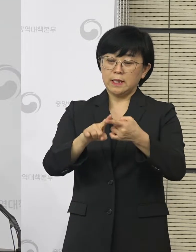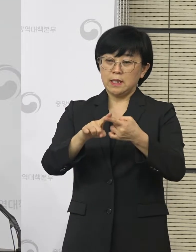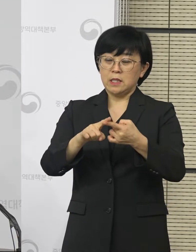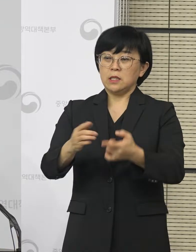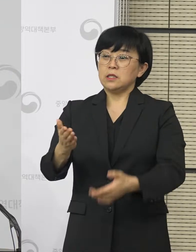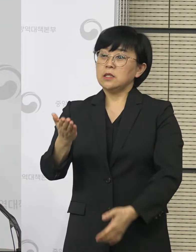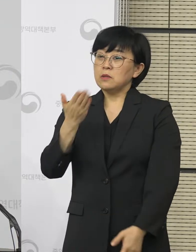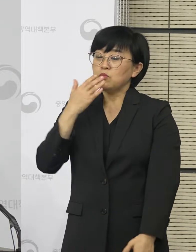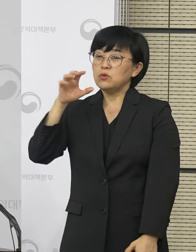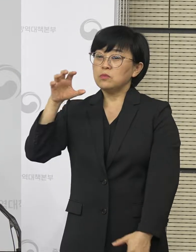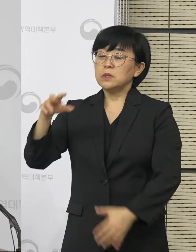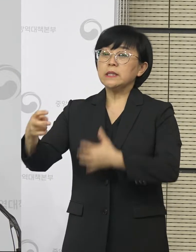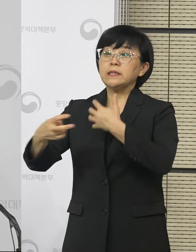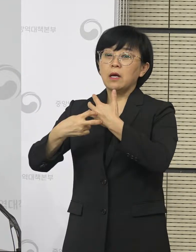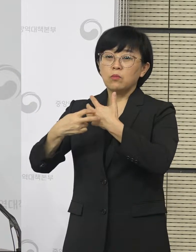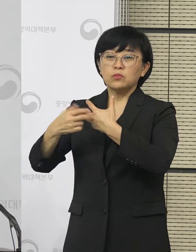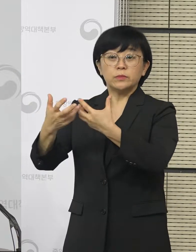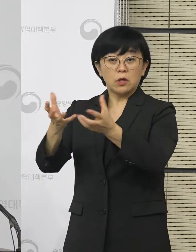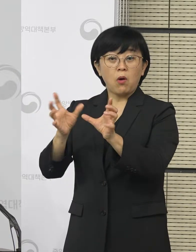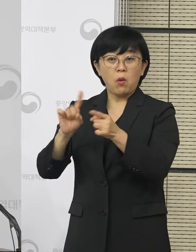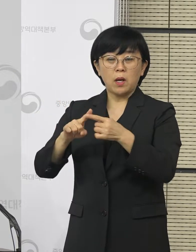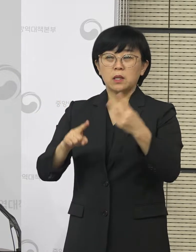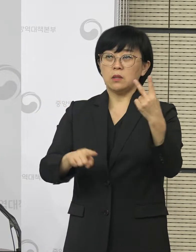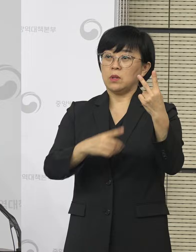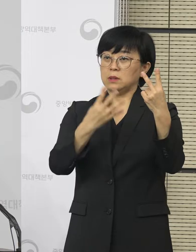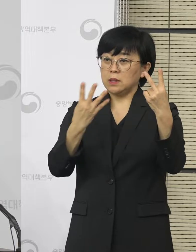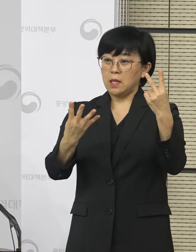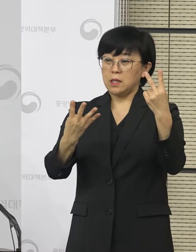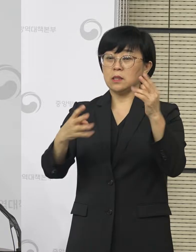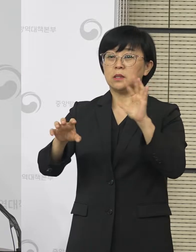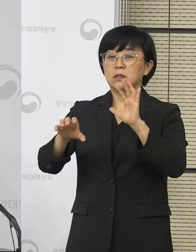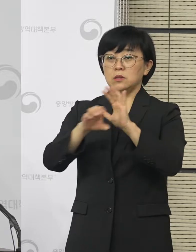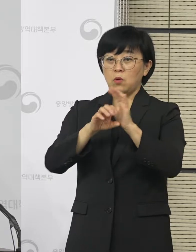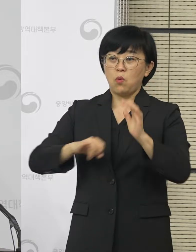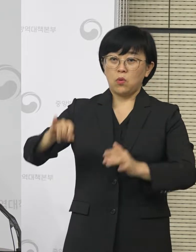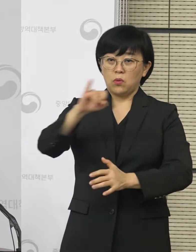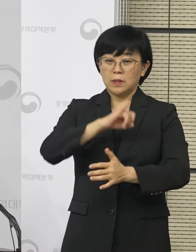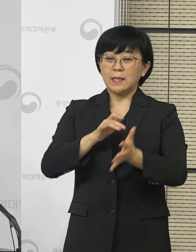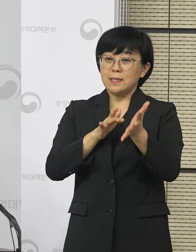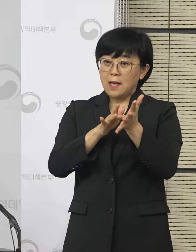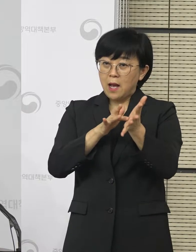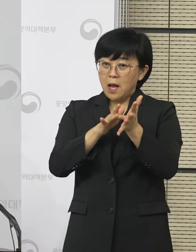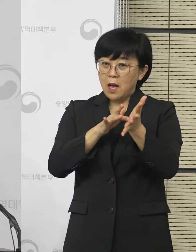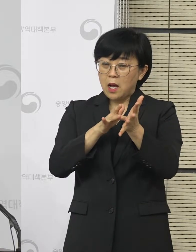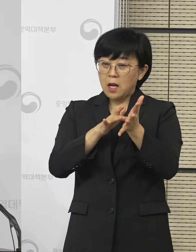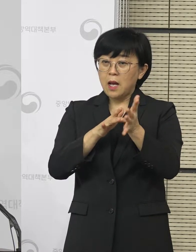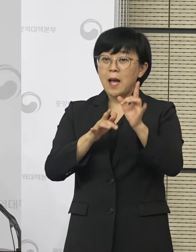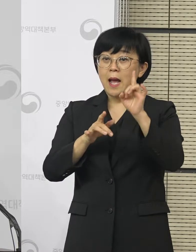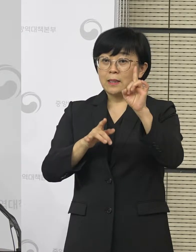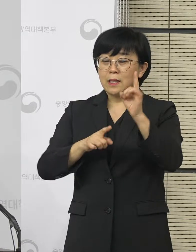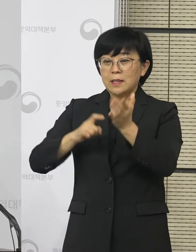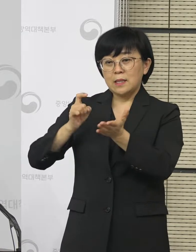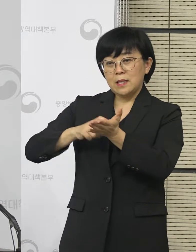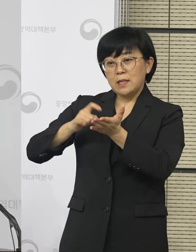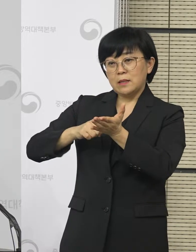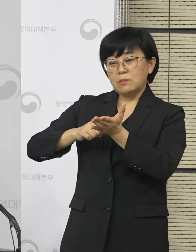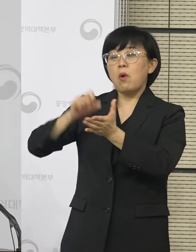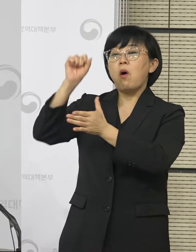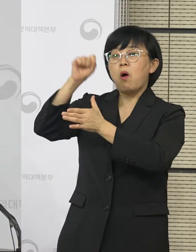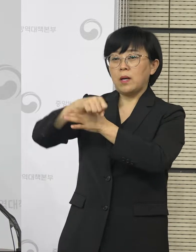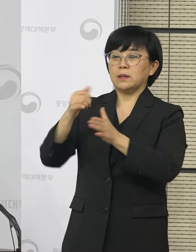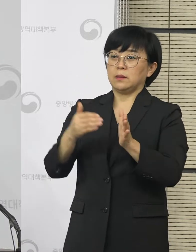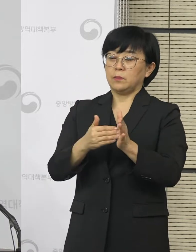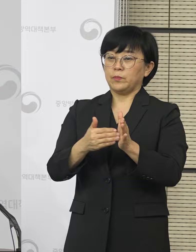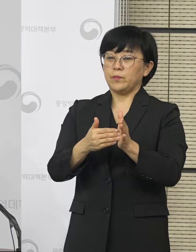질병관리본부는 식품의약품안전처와 같이 2월 4일 날 신종 코로나 바이러스 진단 시약의 일개 제품을